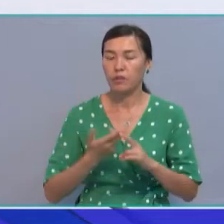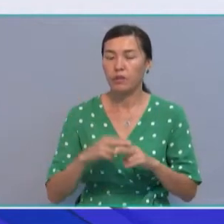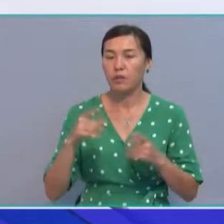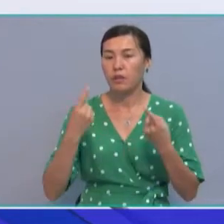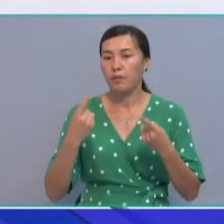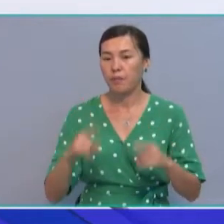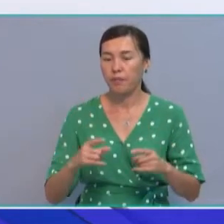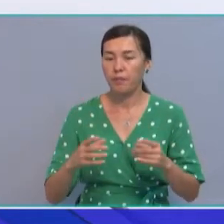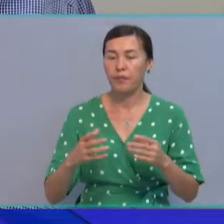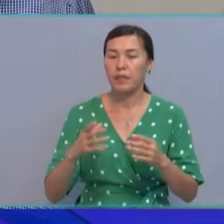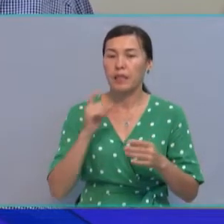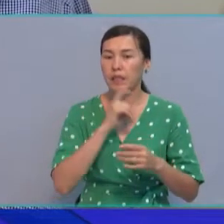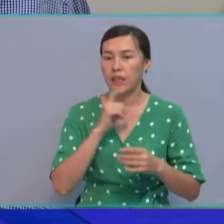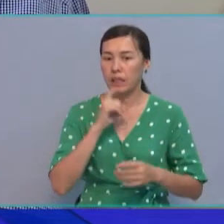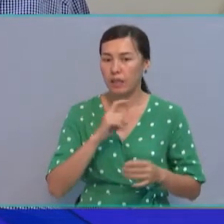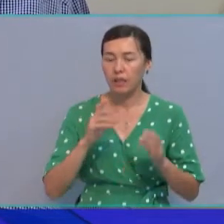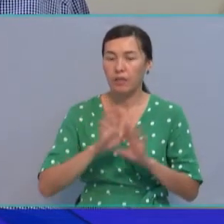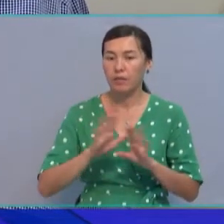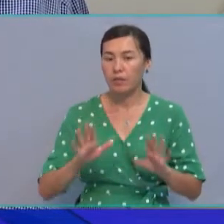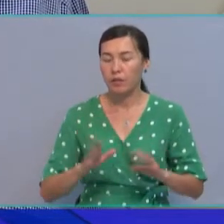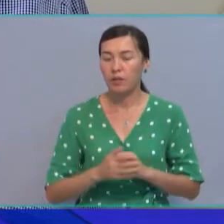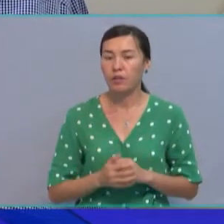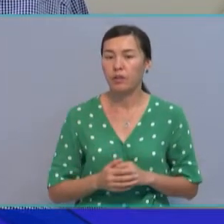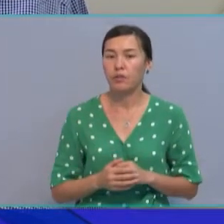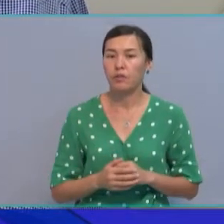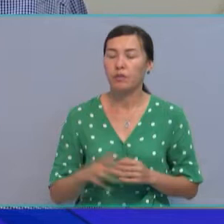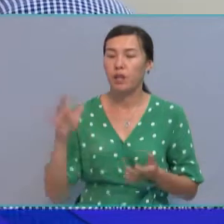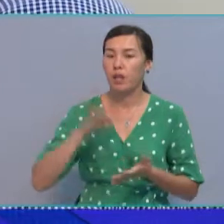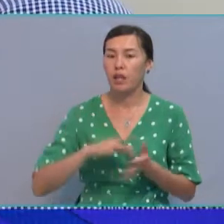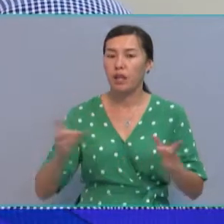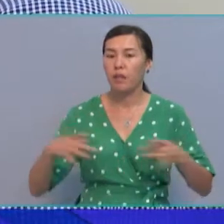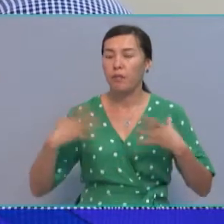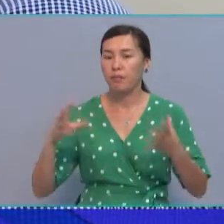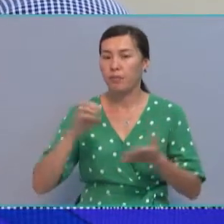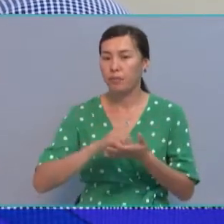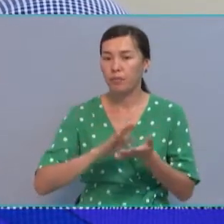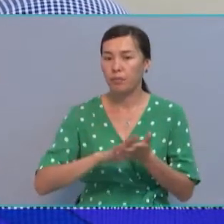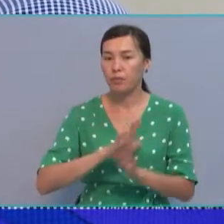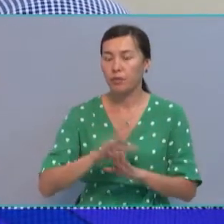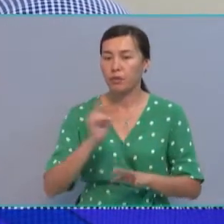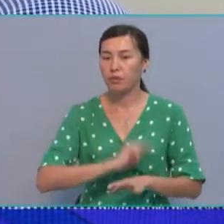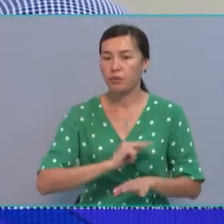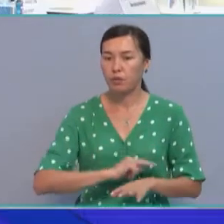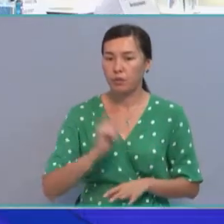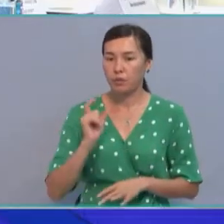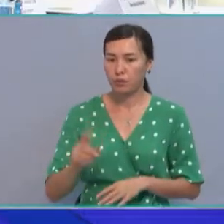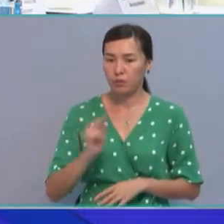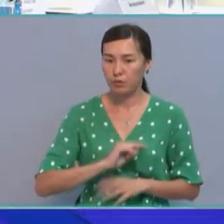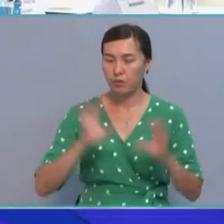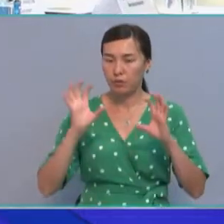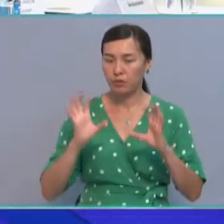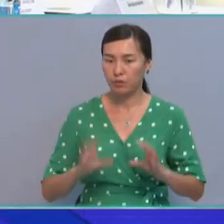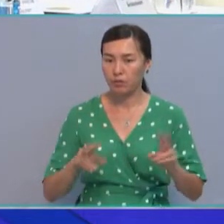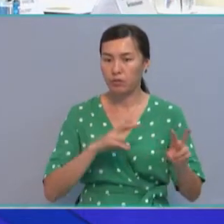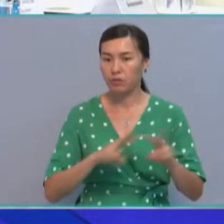өз кезегінде көлеңкелі экономикаға жол бермейтін анық. Әсіресе қаладағы тойханада тіркеусіз жұмыс істейтін қызметкерлерге де еңбек заңына